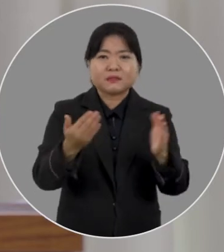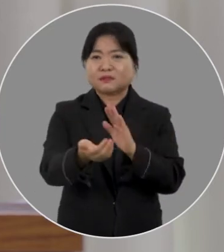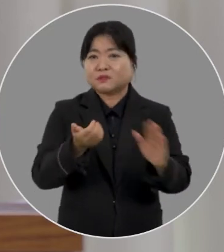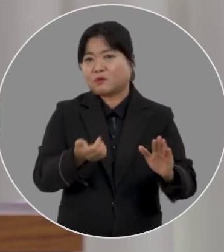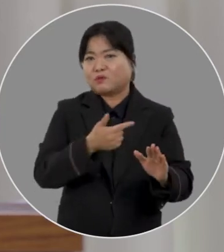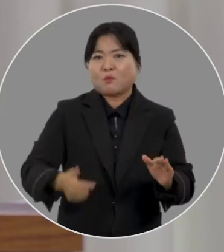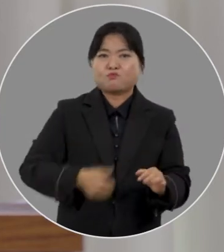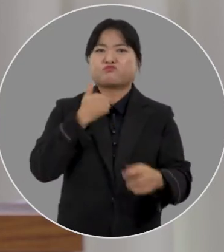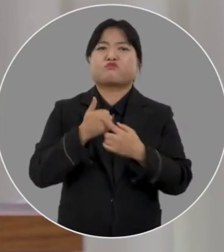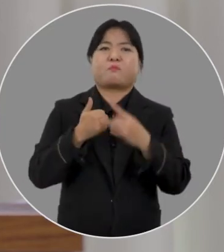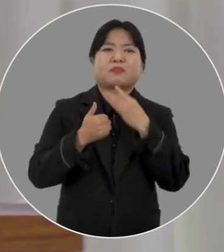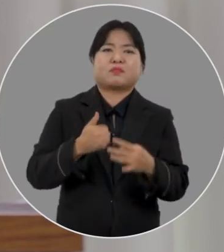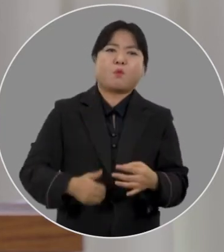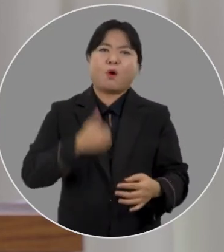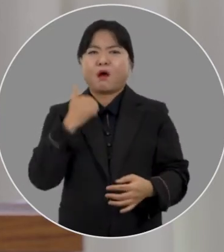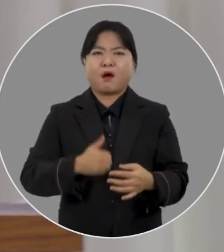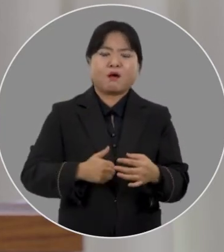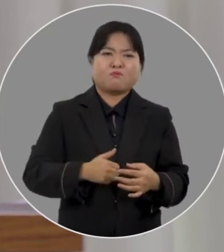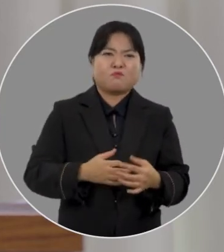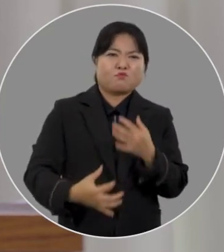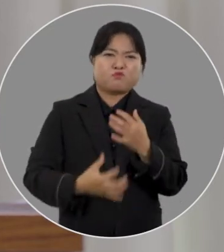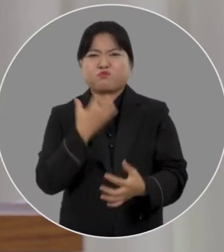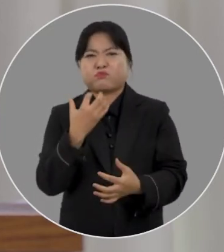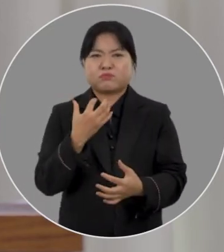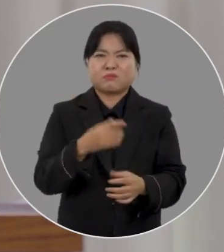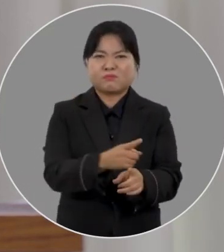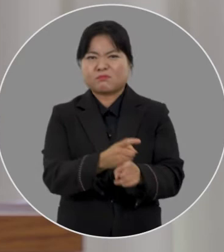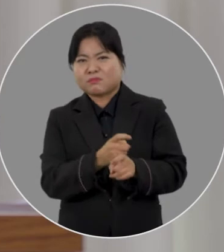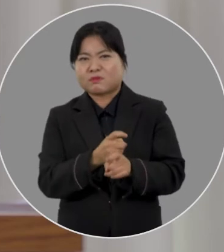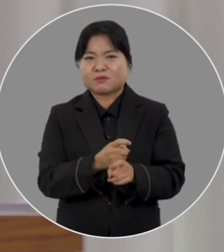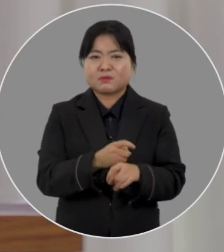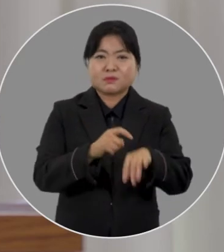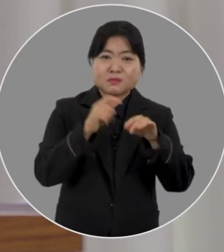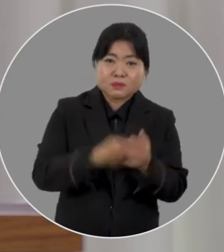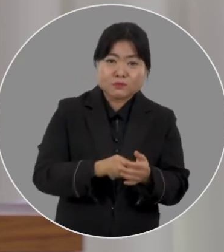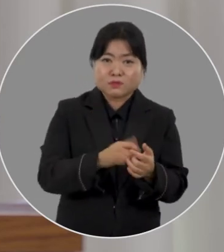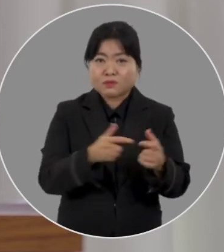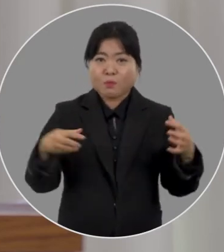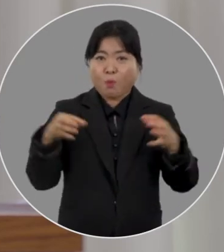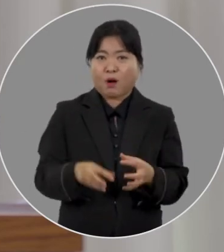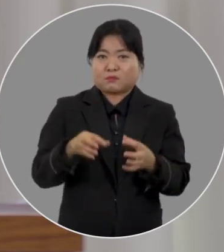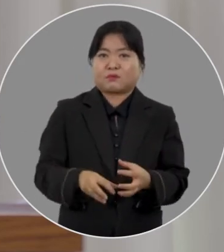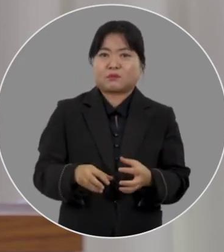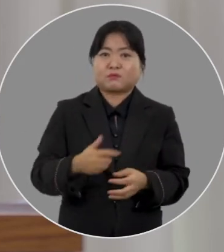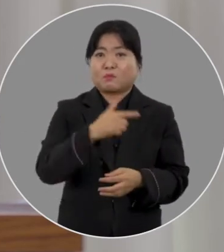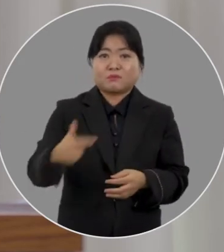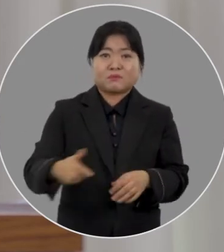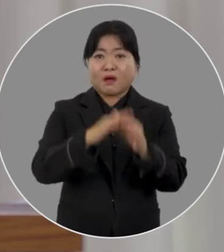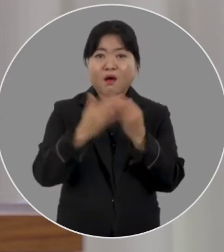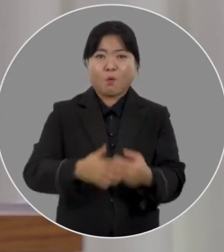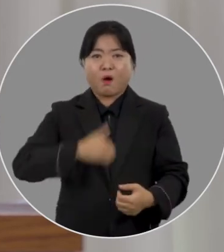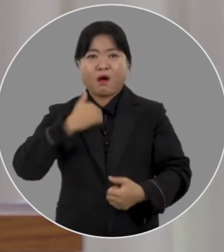너무 막 분노와 막 화와 막 울분과 막 적개심과 이게 막 모아져서 너무나